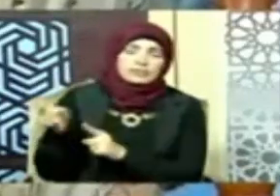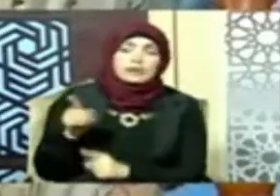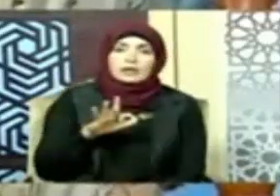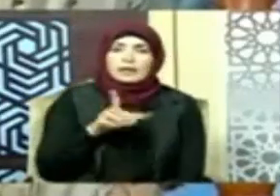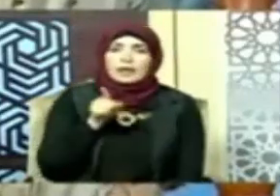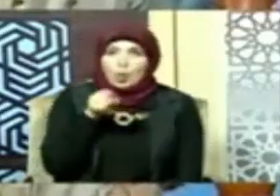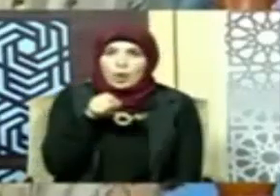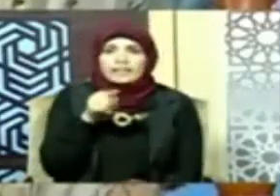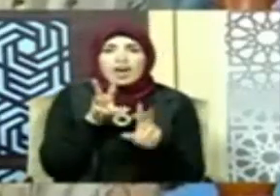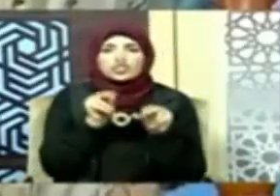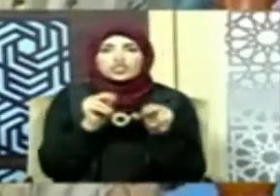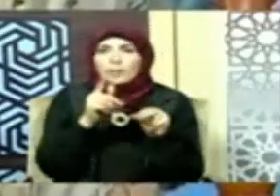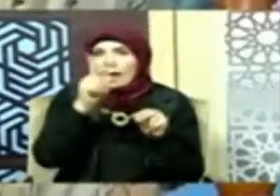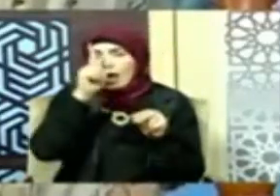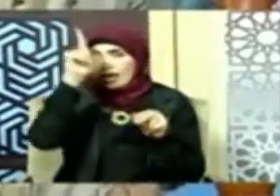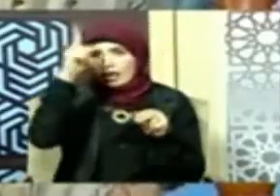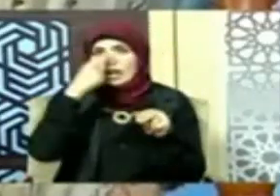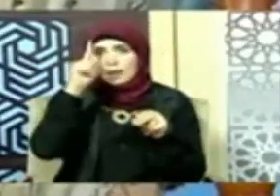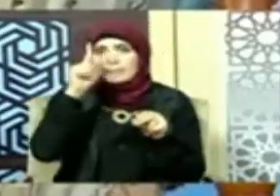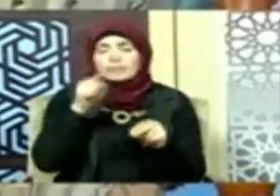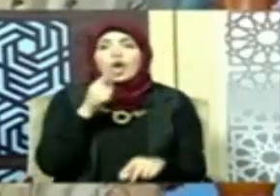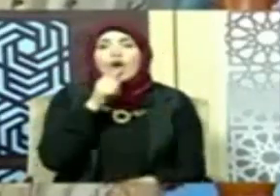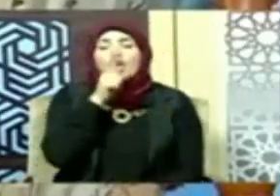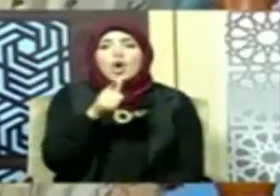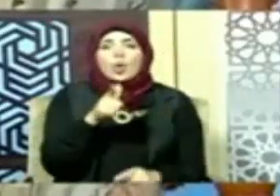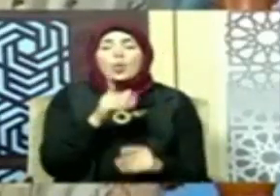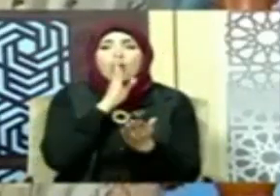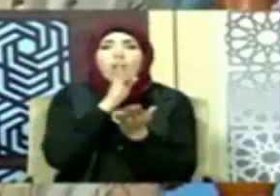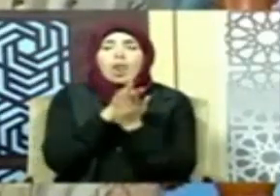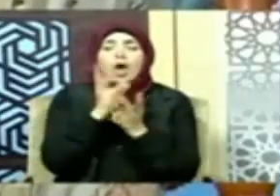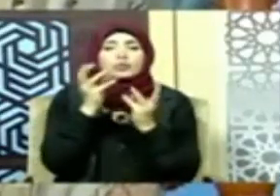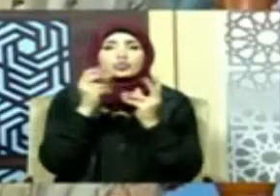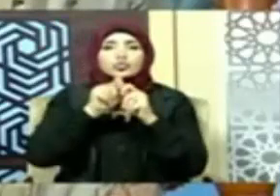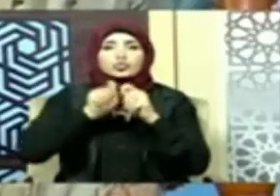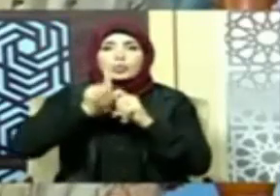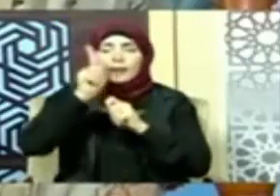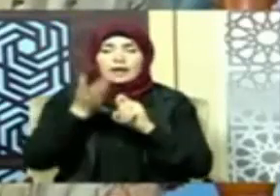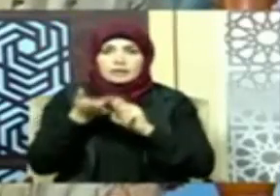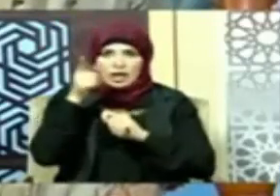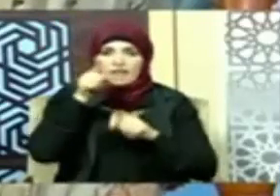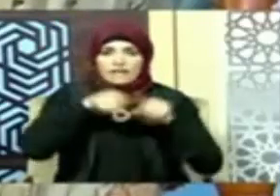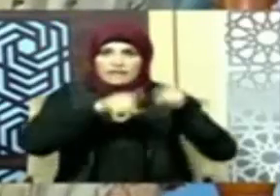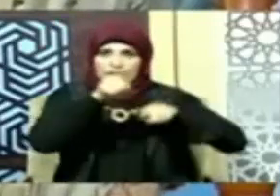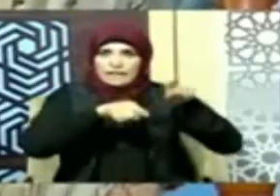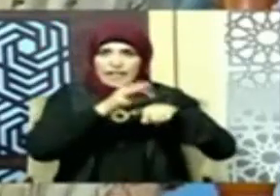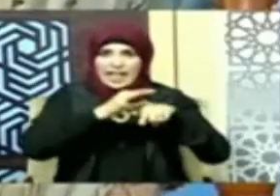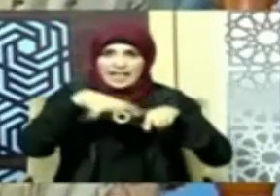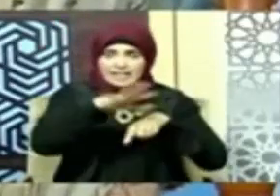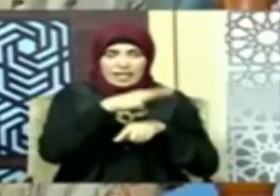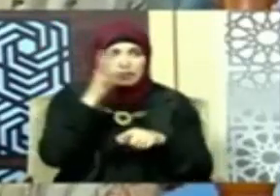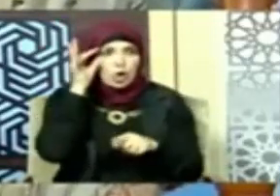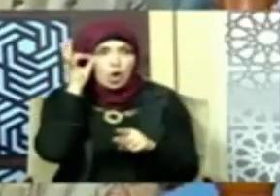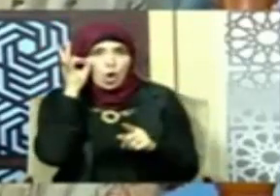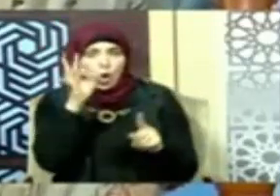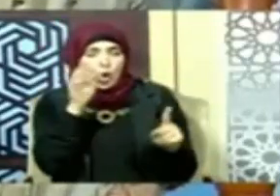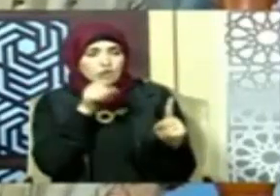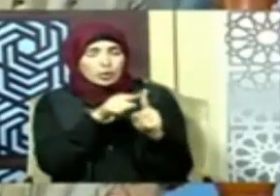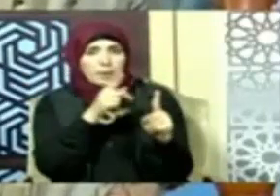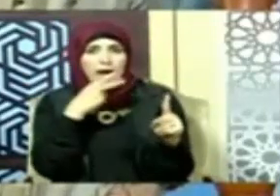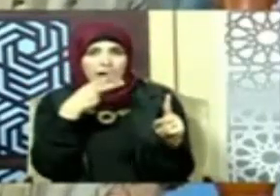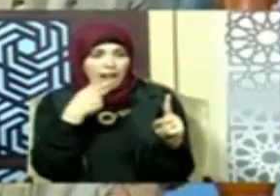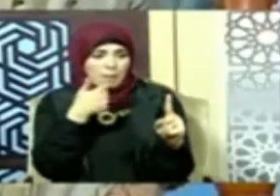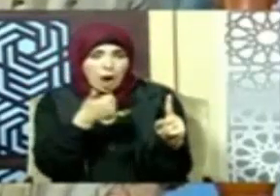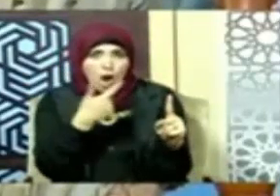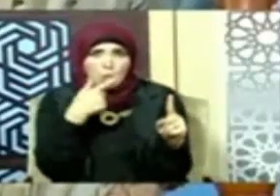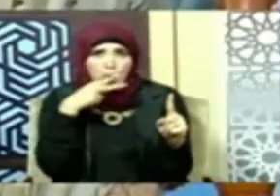الحق سبحانه: ومن الناس من يعجبك قوله في الحياة الدنيا ويشهد الله على